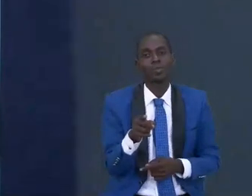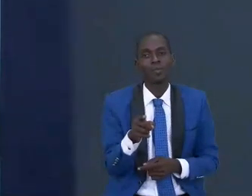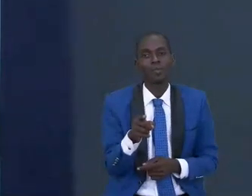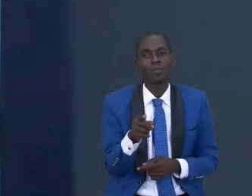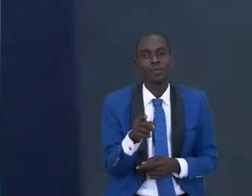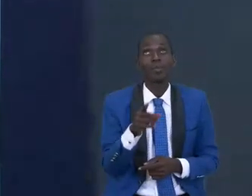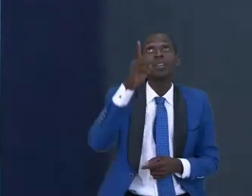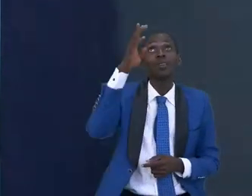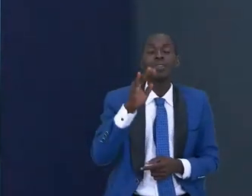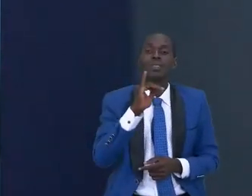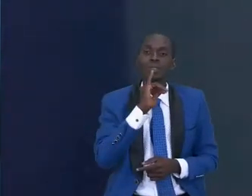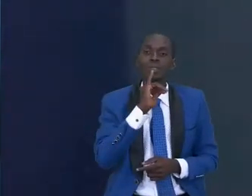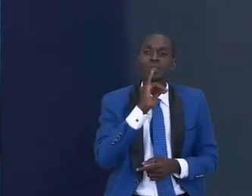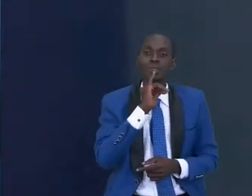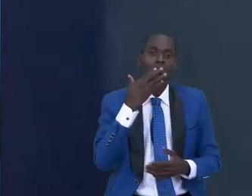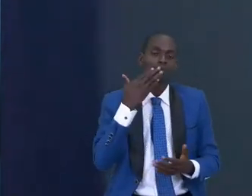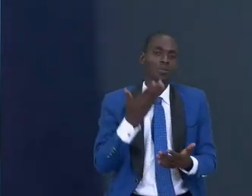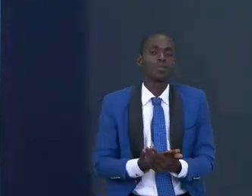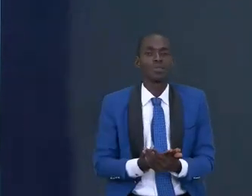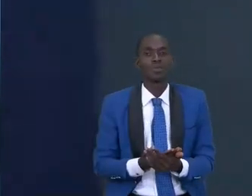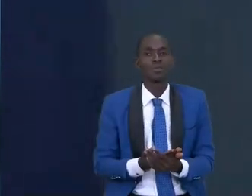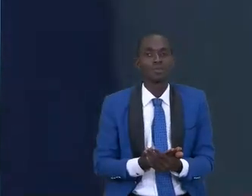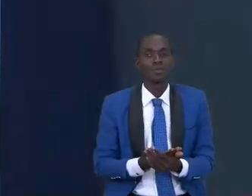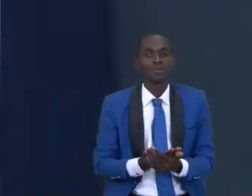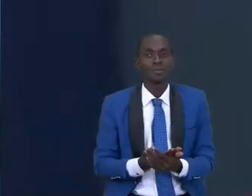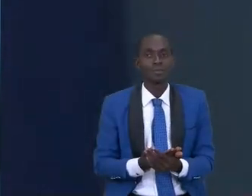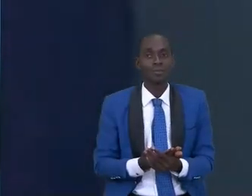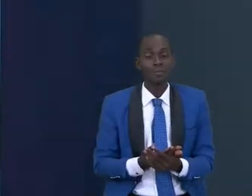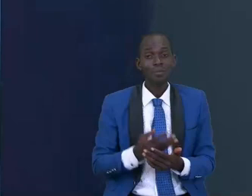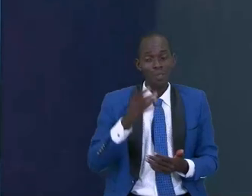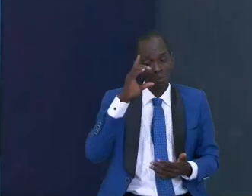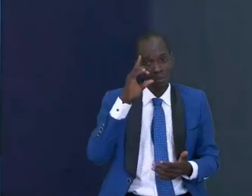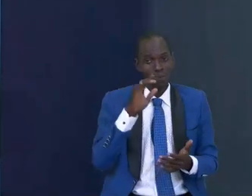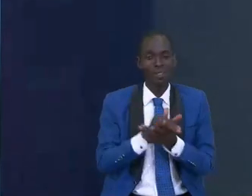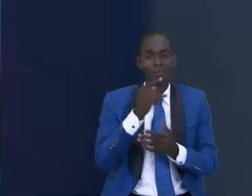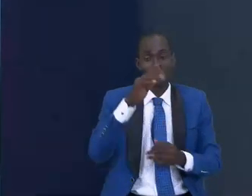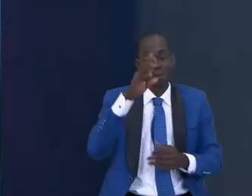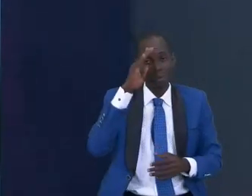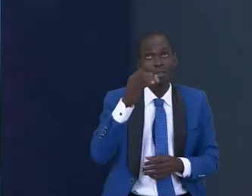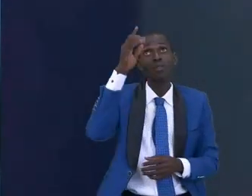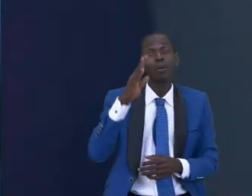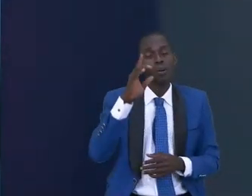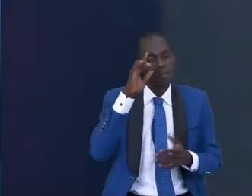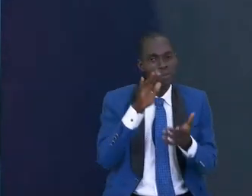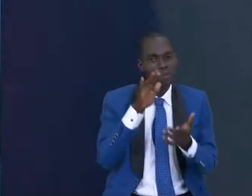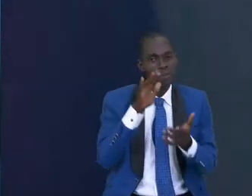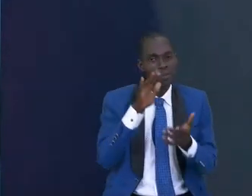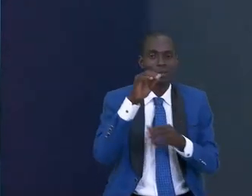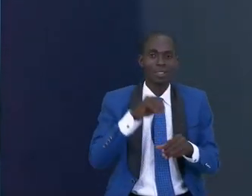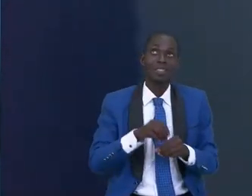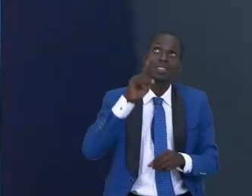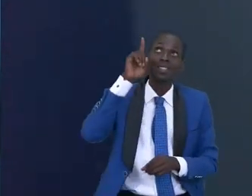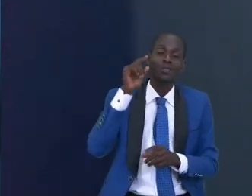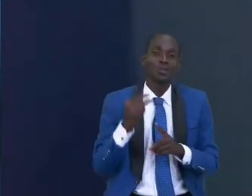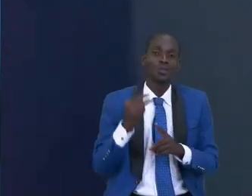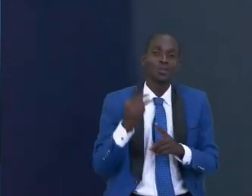Il a dit, félicitations à toi, tu es affranchi. Dieu est bon. Il faut croire à l'homme de Dieu. Il faut croire à sa